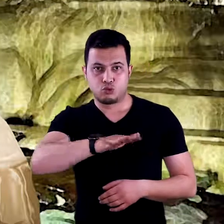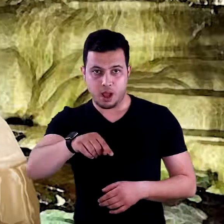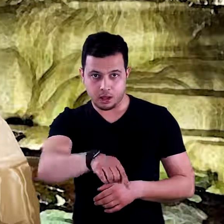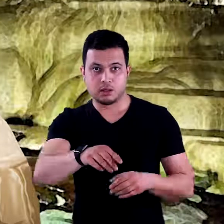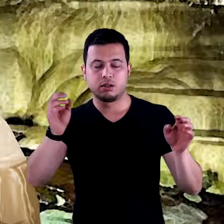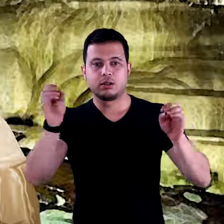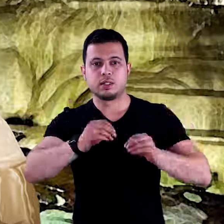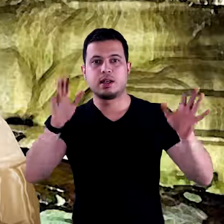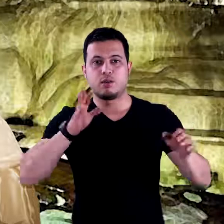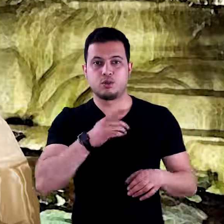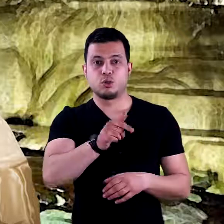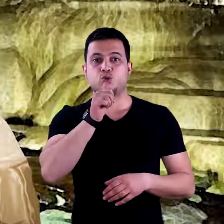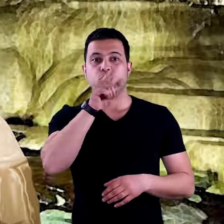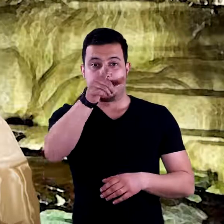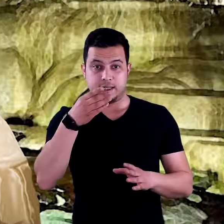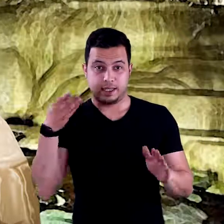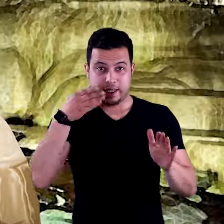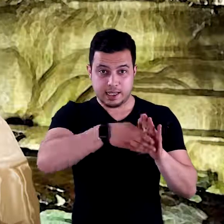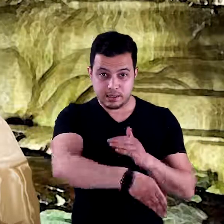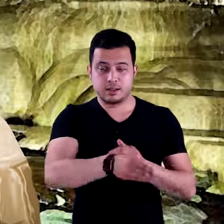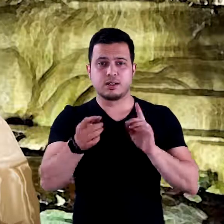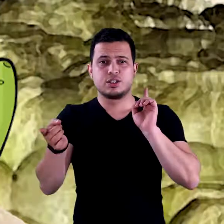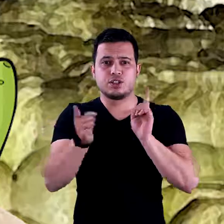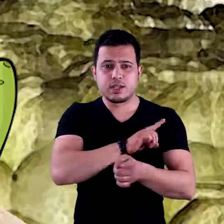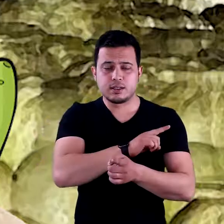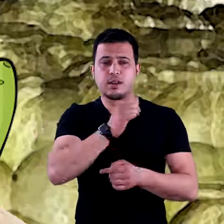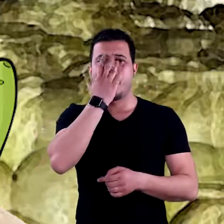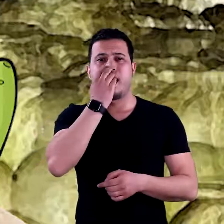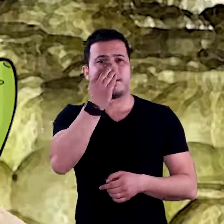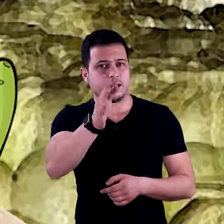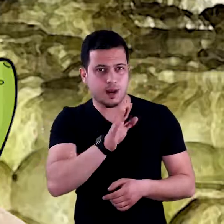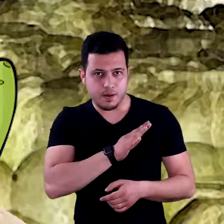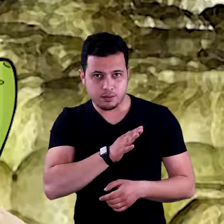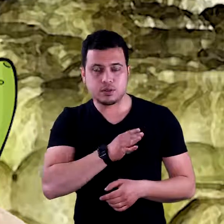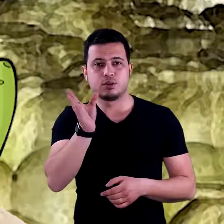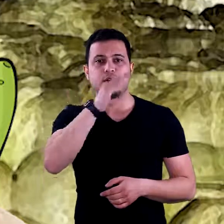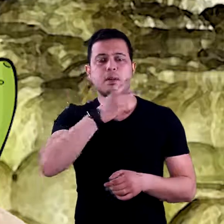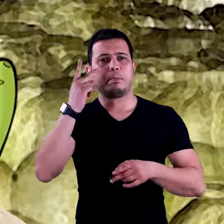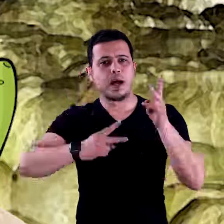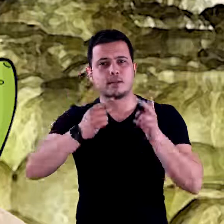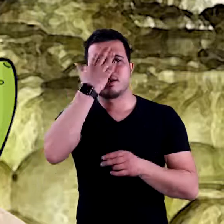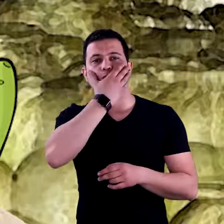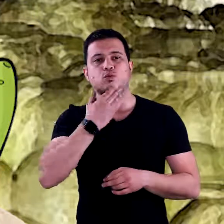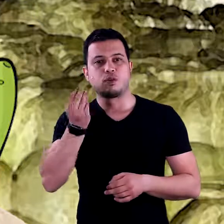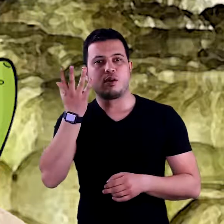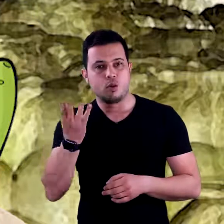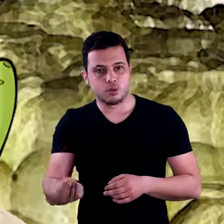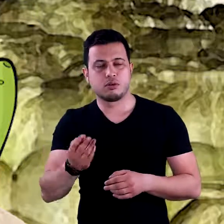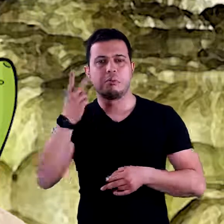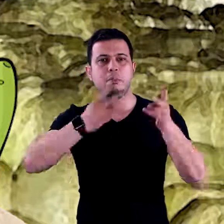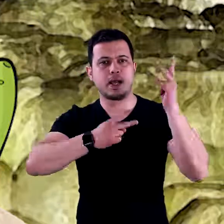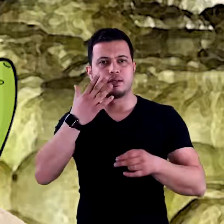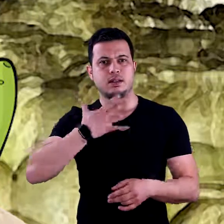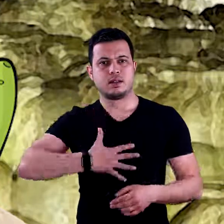Suya giren herkese çeşitli hediyeler verirmiş. Kimini güzelleştirir, kimini